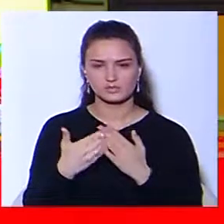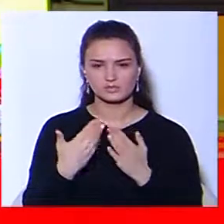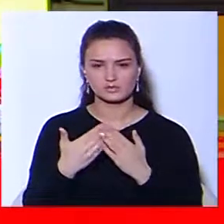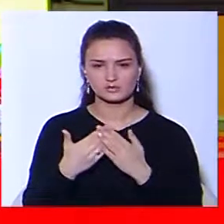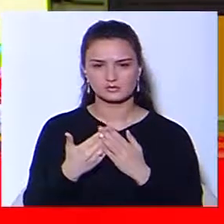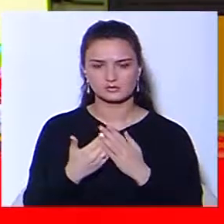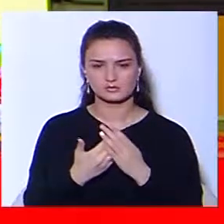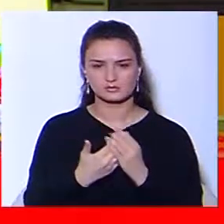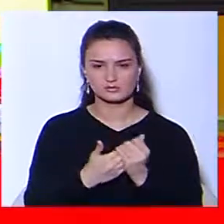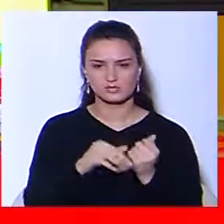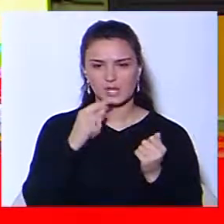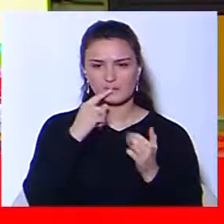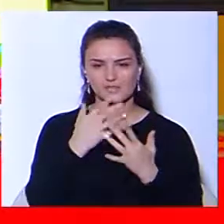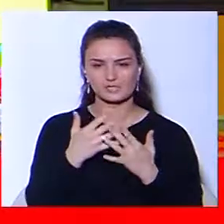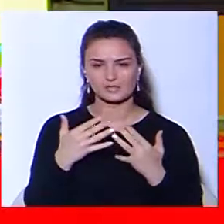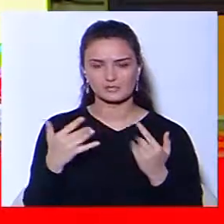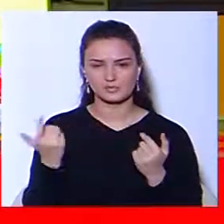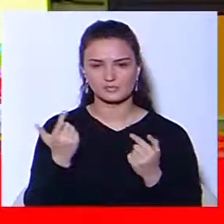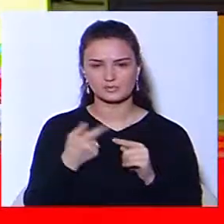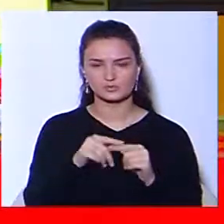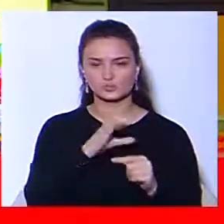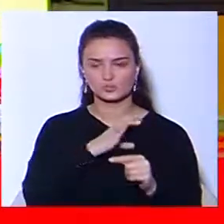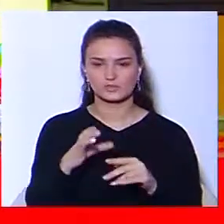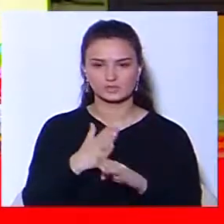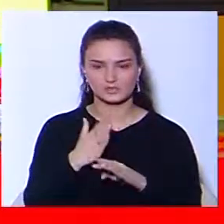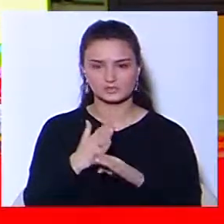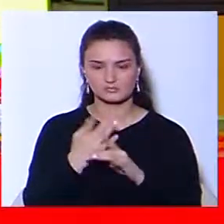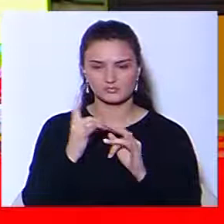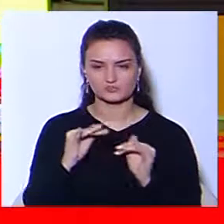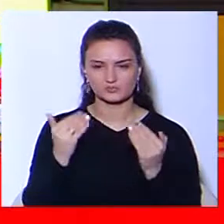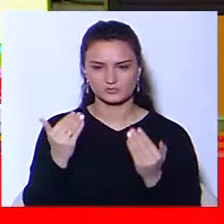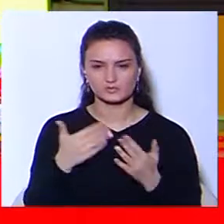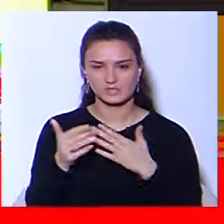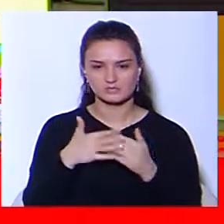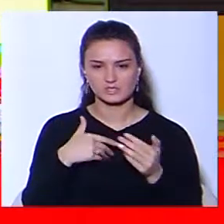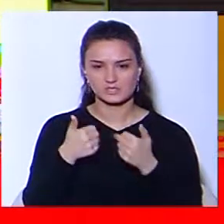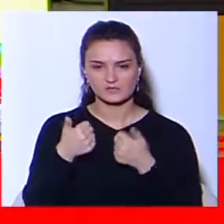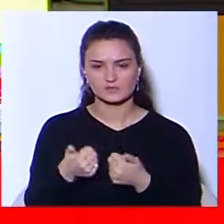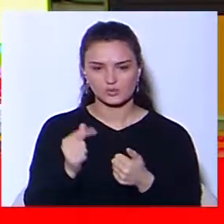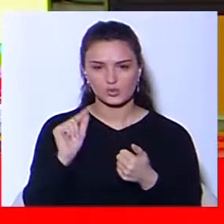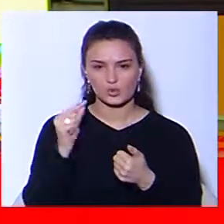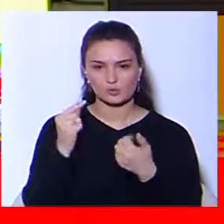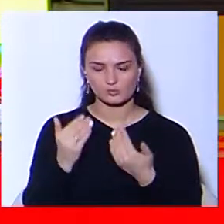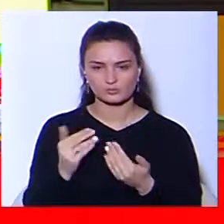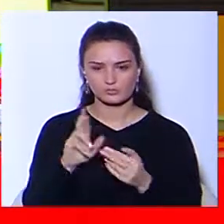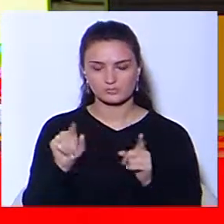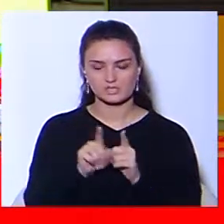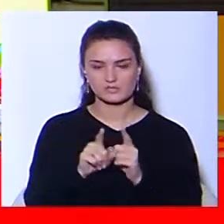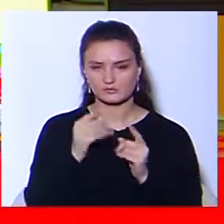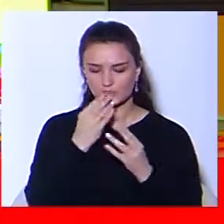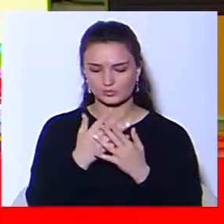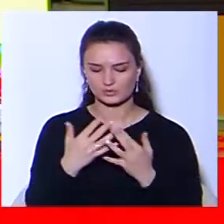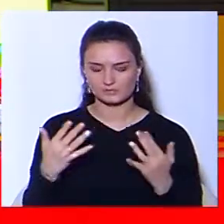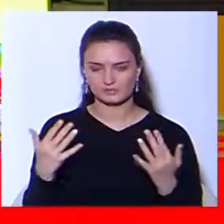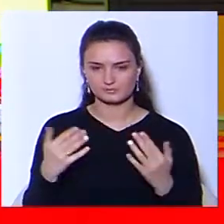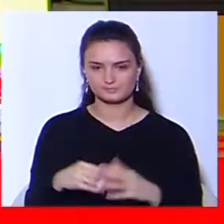მაგალითად კანფეტები, რომელიც უხვად არის ხოლმე, როგორც წესი ბავშვებისთვის ხელმისაწვდომი, ლობიო და მსგავსი პროდუქტები